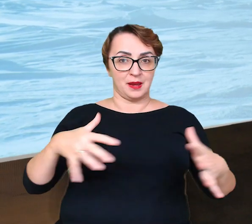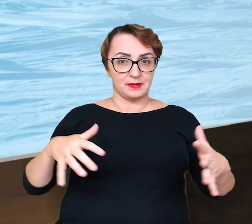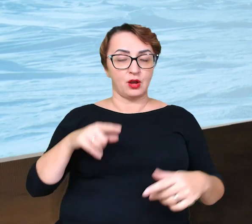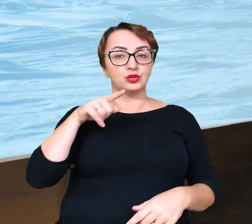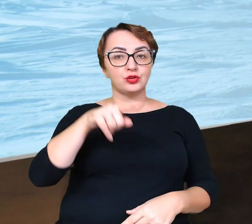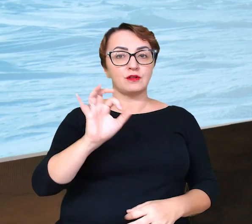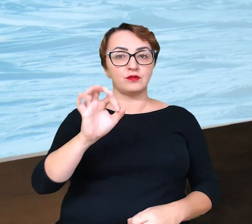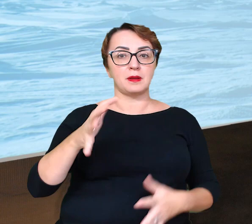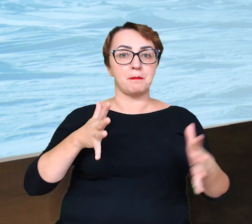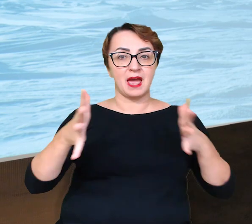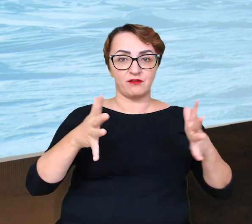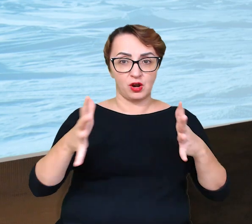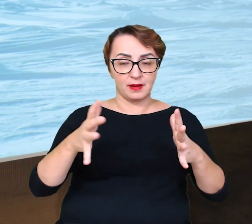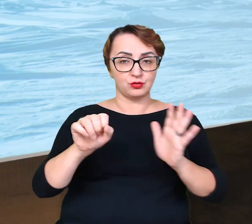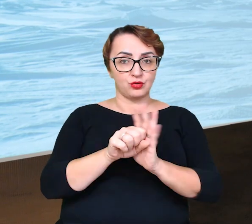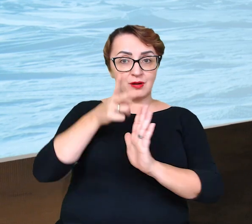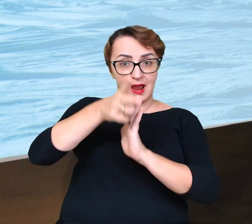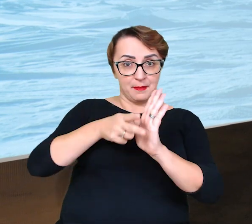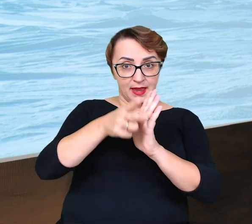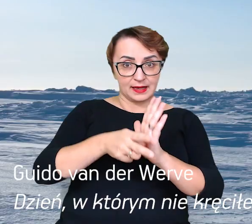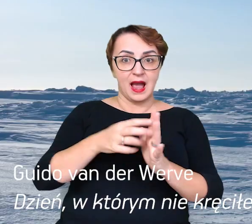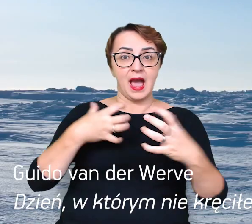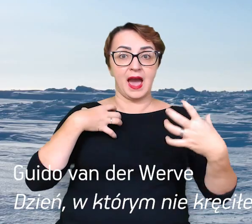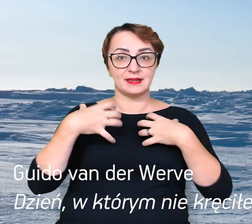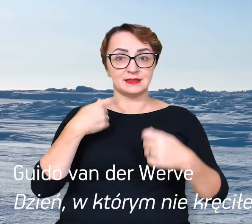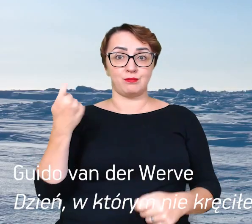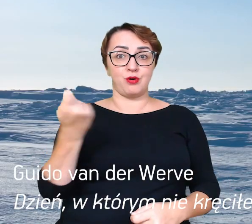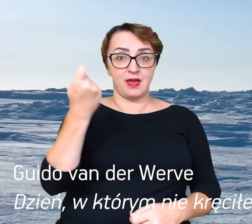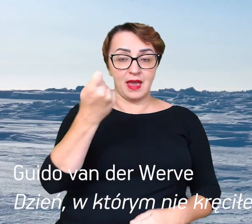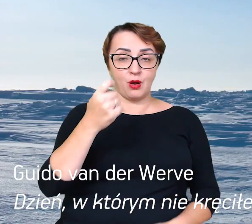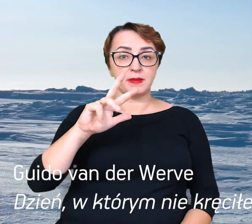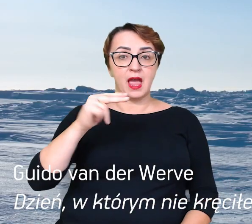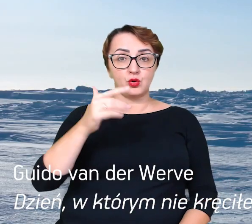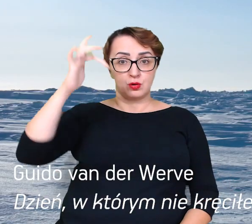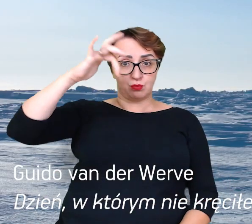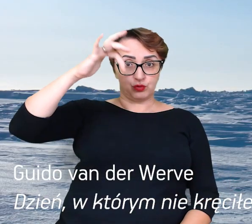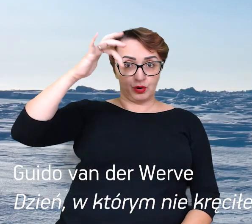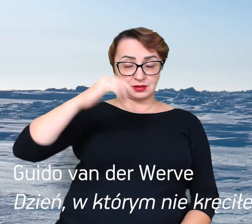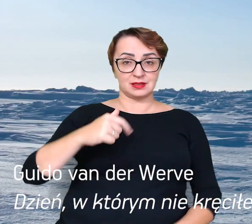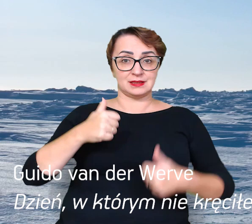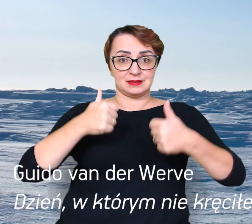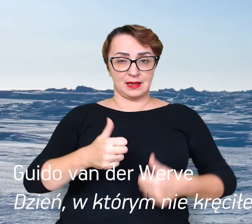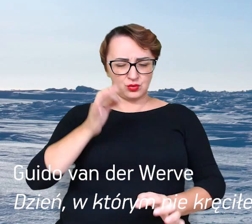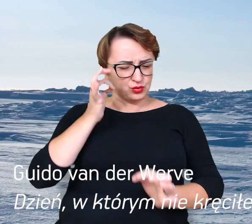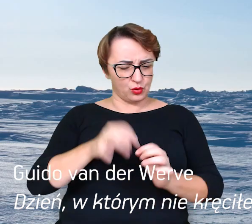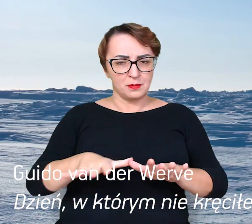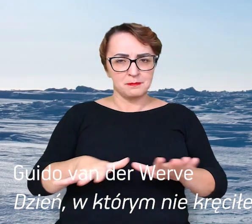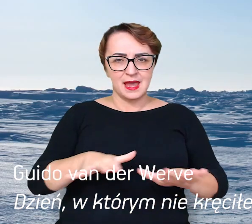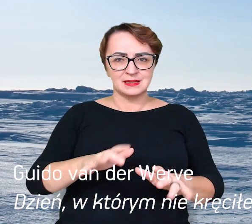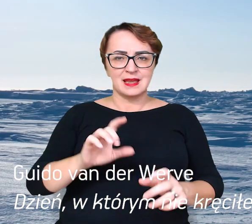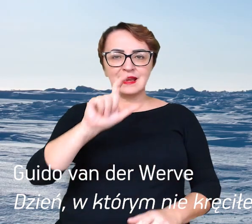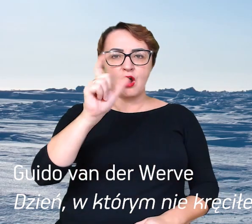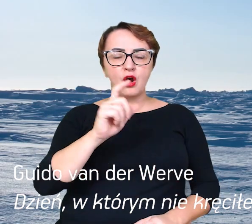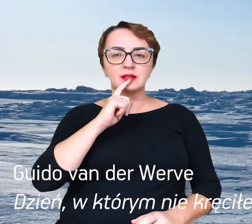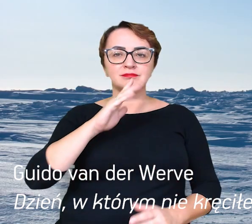Guida van der Werve. Artysta pojechał na biegun północny, stanął precyzyjnie w miejscu geograficznego bieguna